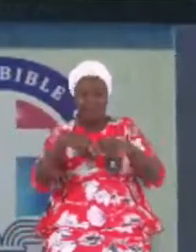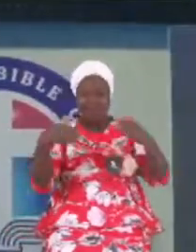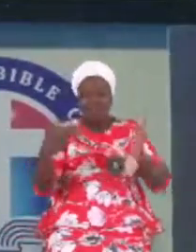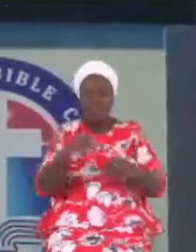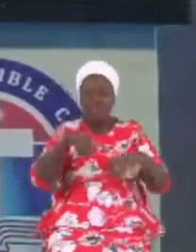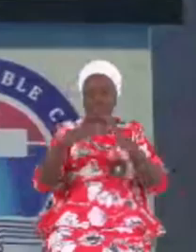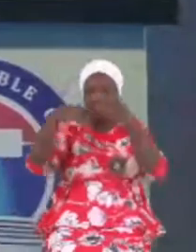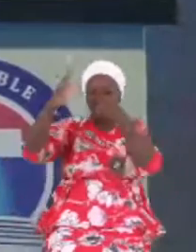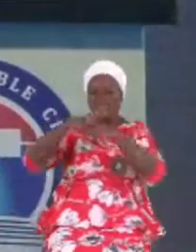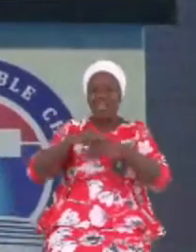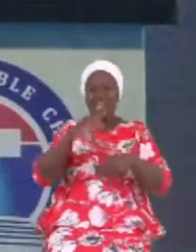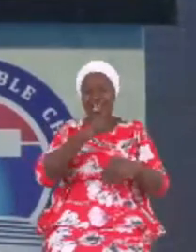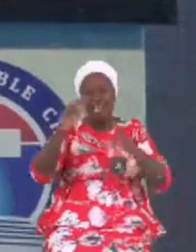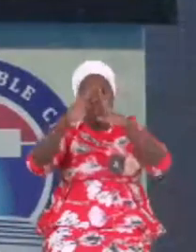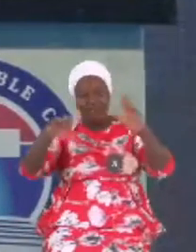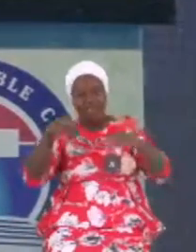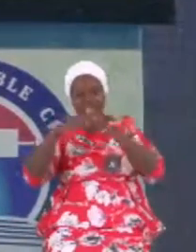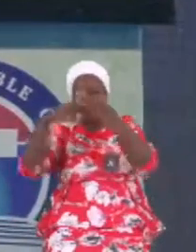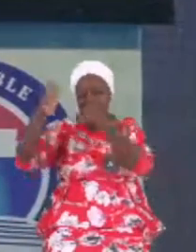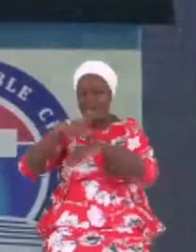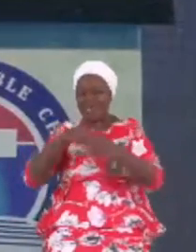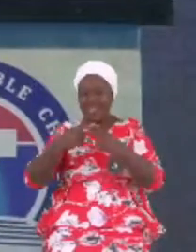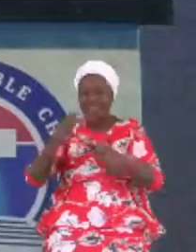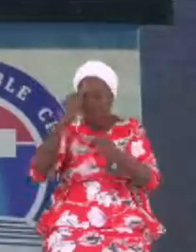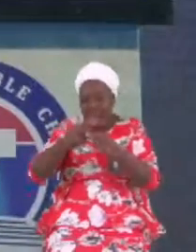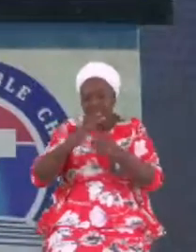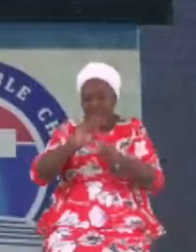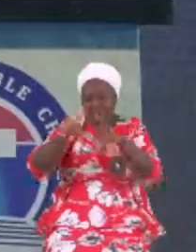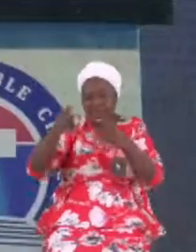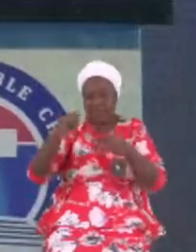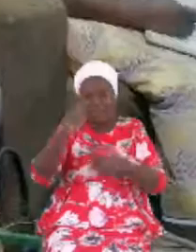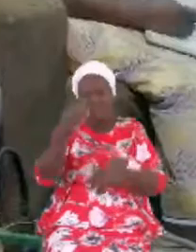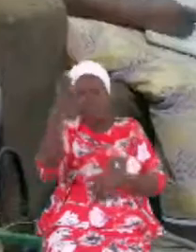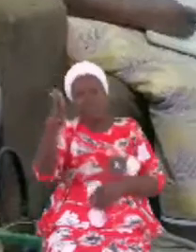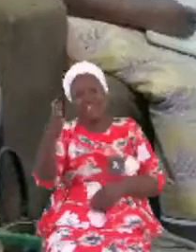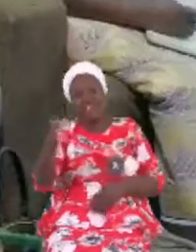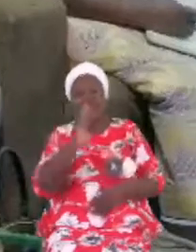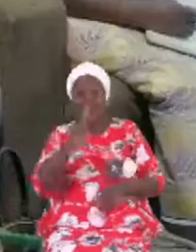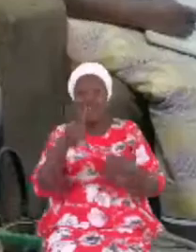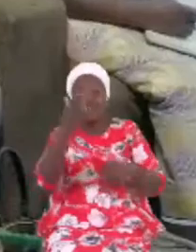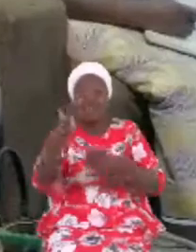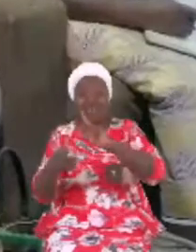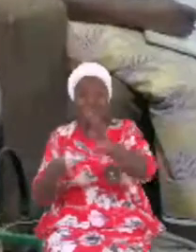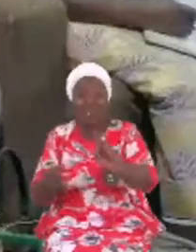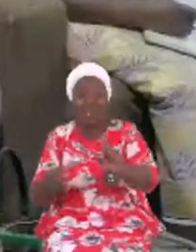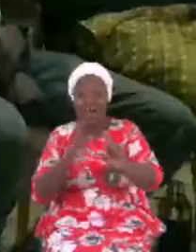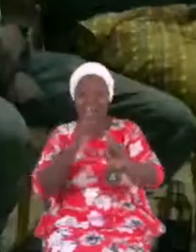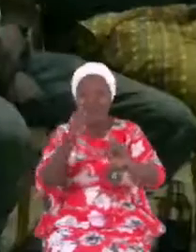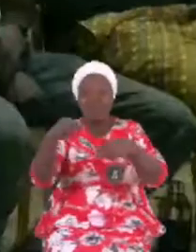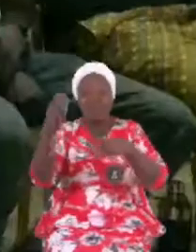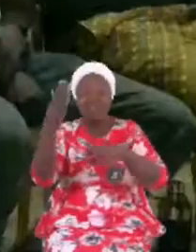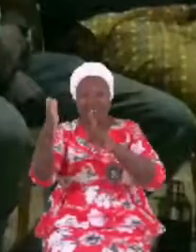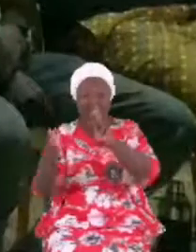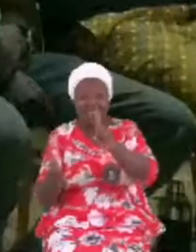maison au ciel, et ton nom déjà sera enregistré Oh, est-ce que tu iras là-bas? Est-ce que toi tu vas